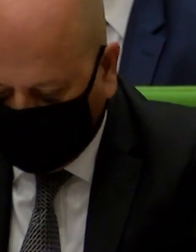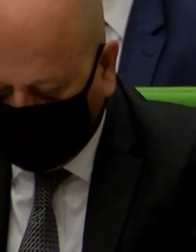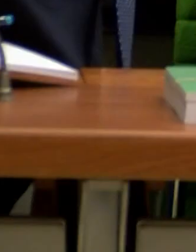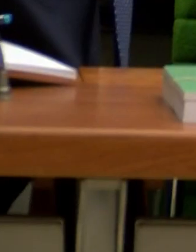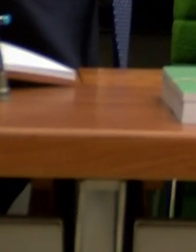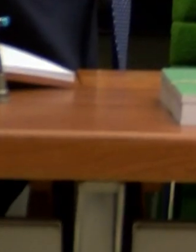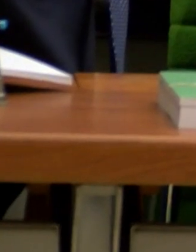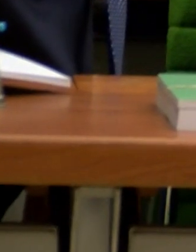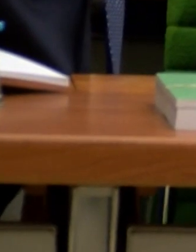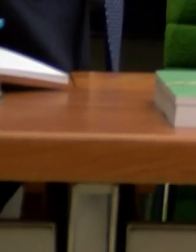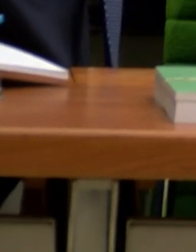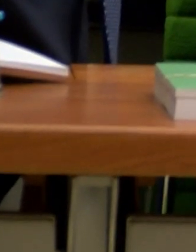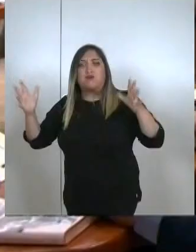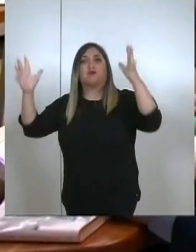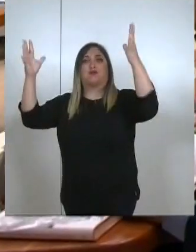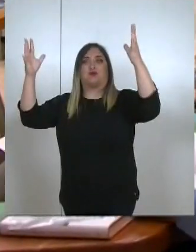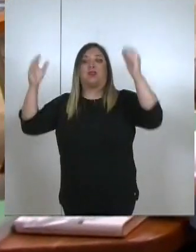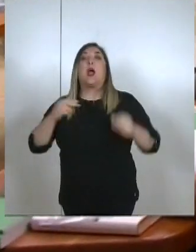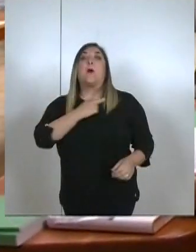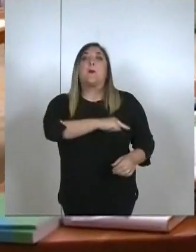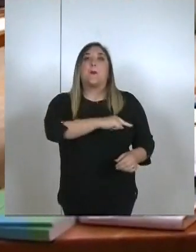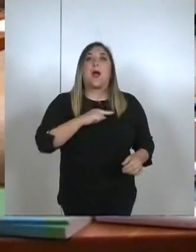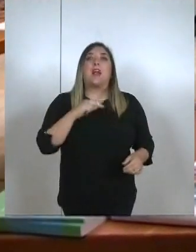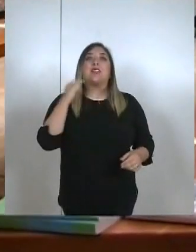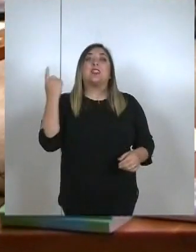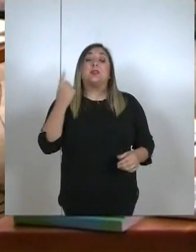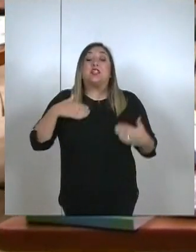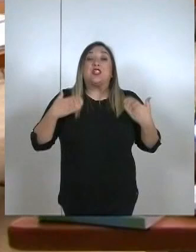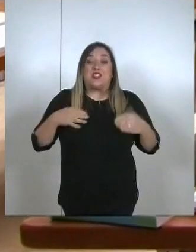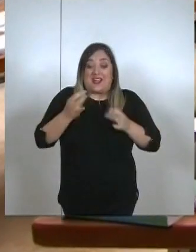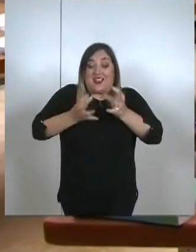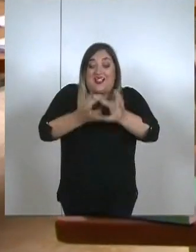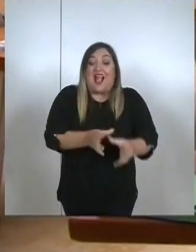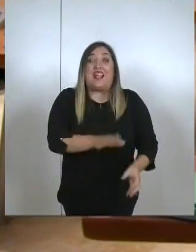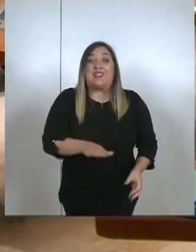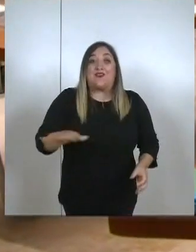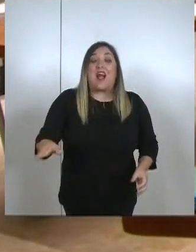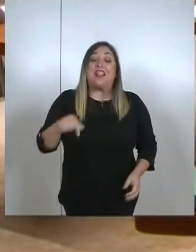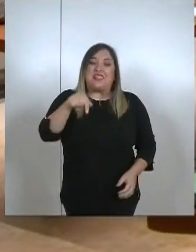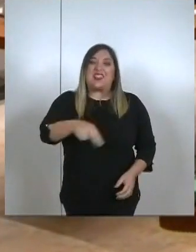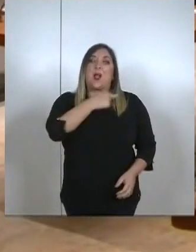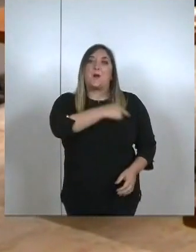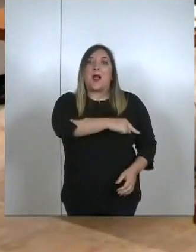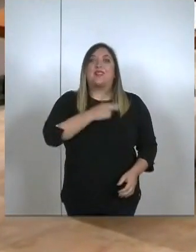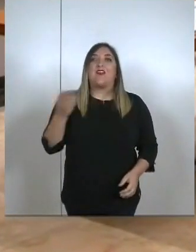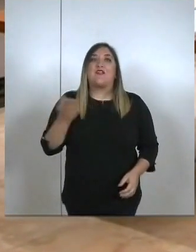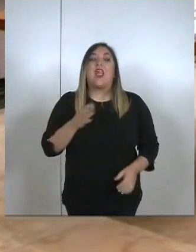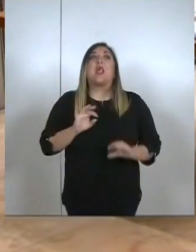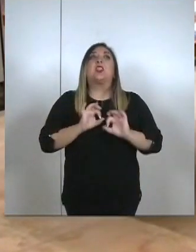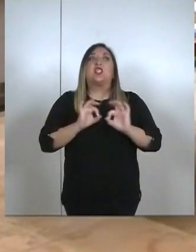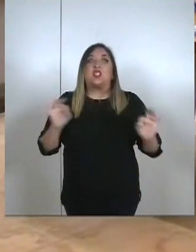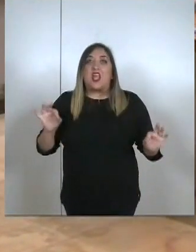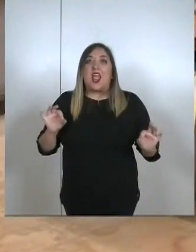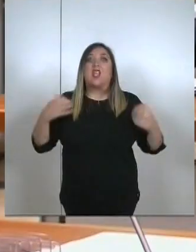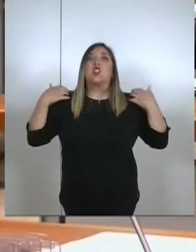ħalli għall-uliet il-Maltin u l-Awċin. Malta li rridu nħallu l-ulietna, hija Malta fejn mix-xejn,